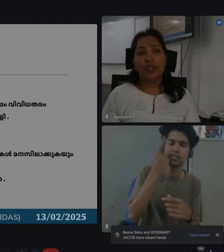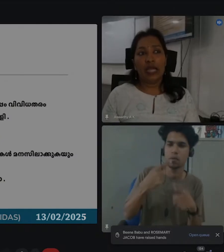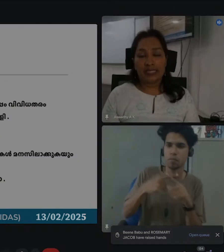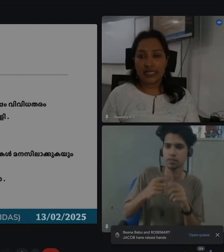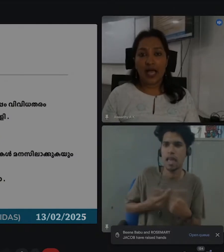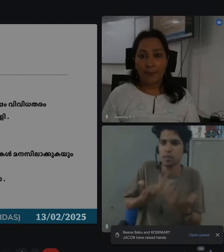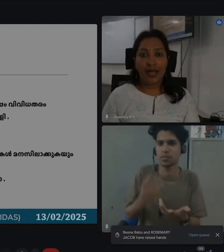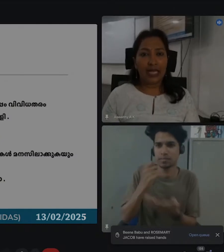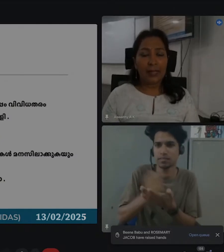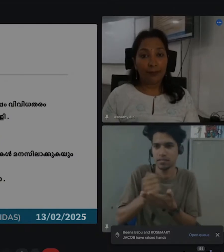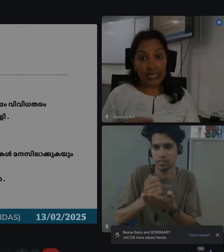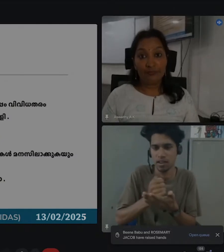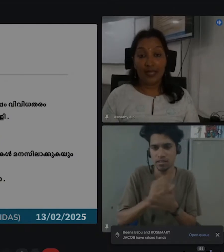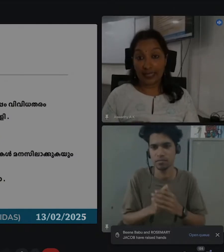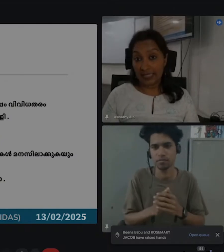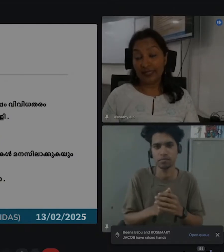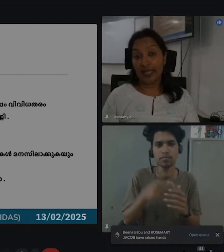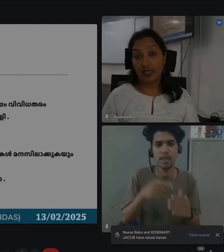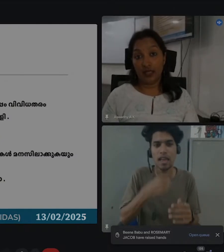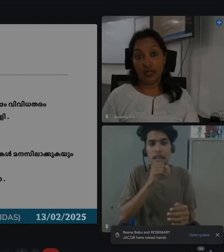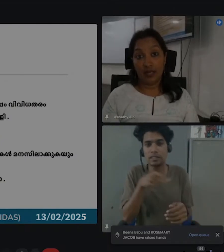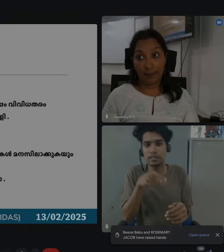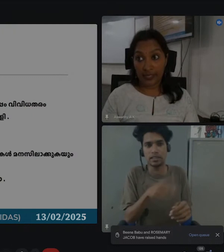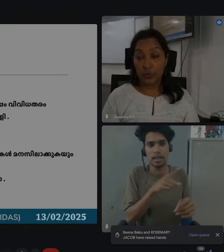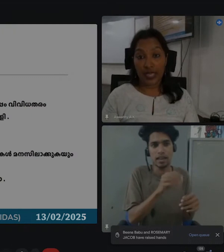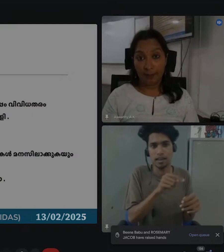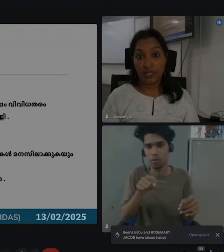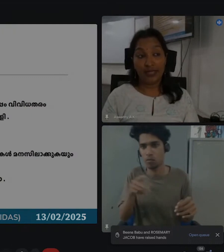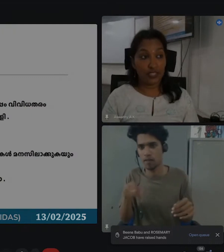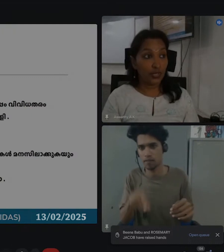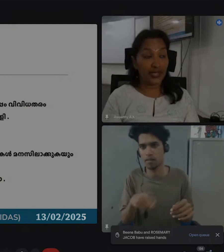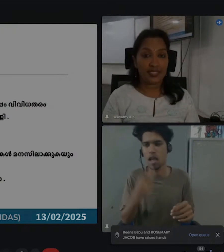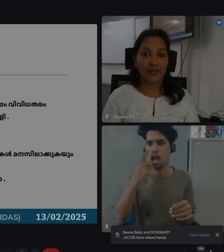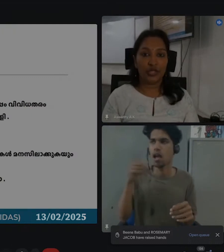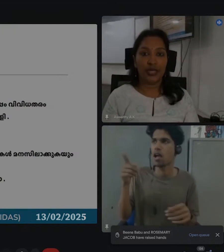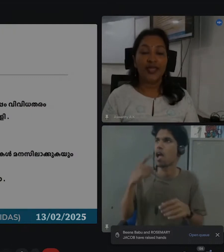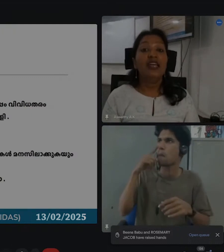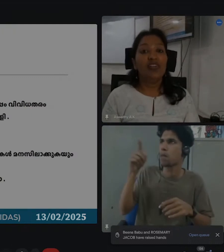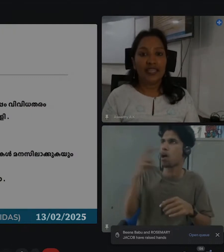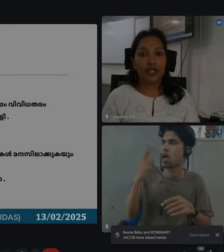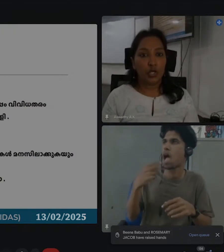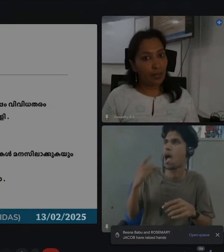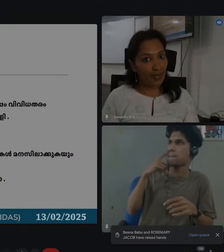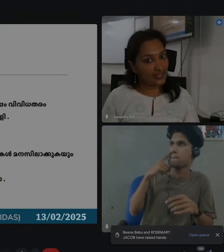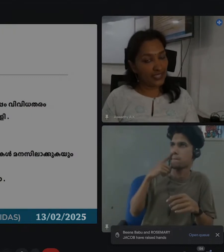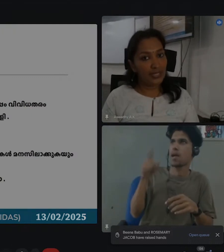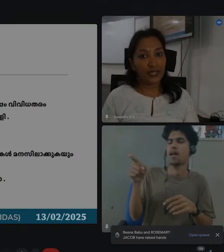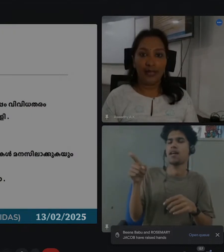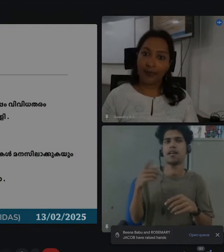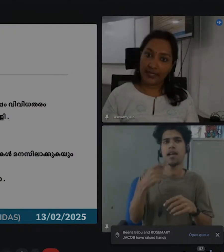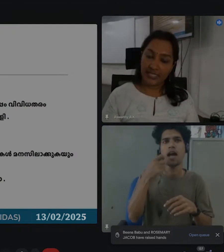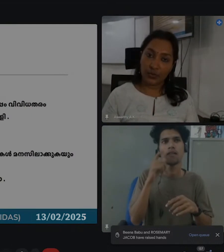പ്രായത്തിലാണ് കുഞ്ഞുങ്ങൾ അമ്മ അങ്ങനെ മീനിങ് ഫുൾ ആയിട്ട് അർത്ഥവത്തായി അമ്മയെ നോക്കി അമ്മ എന്നും അച്ഛനെ നോക്കി അച്ഛാം എന്നും ഒക്കെ വിളിക്കാൻ തുടങ്ങും. അമ്മ